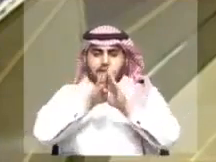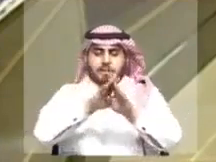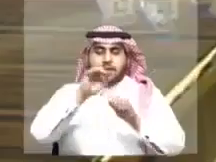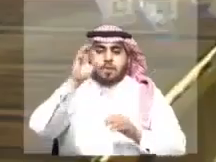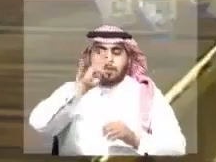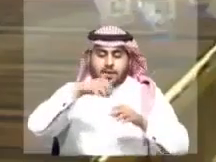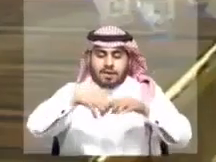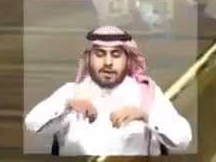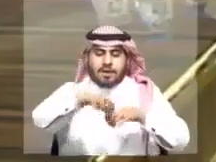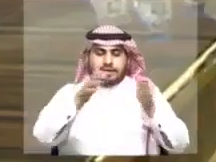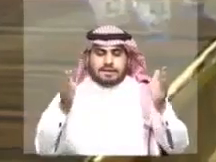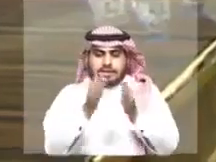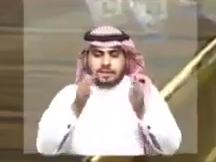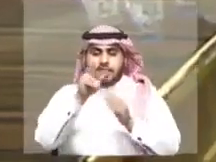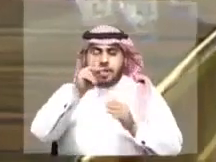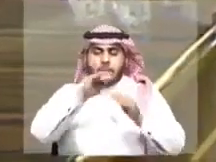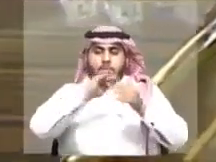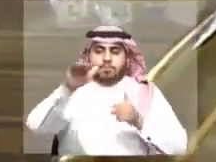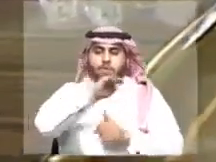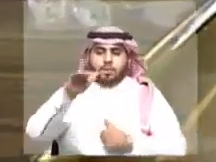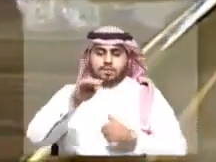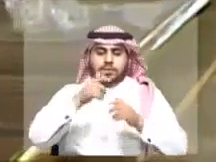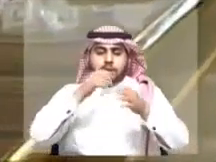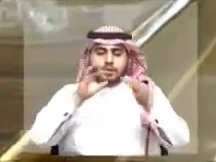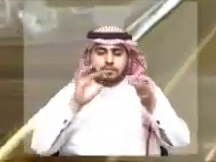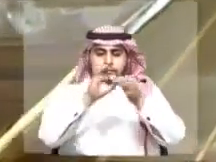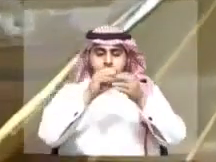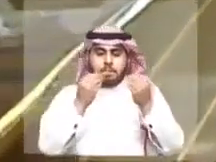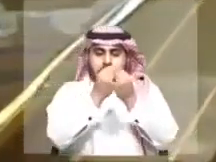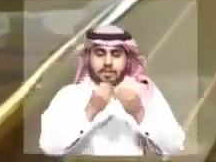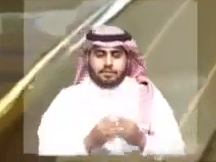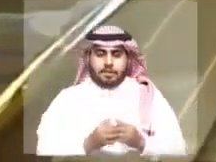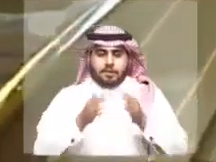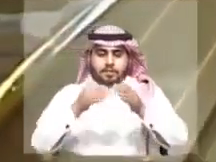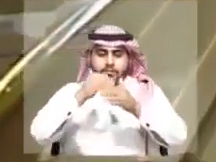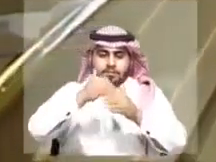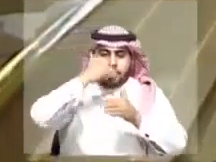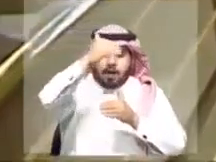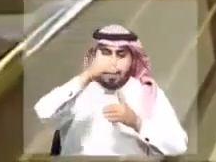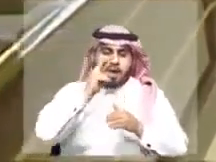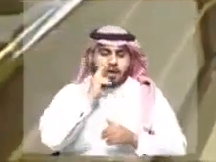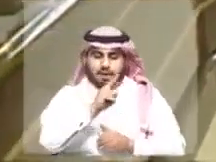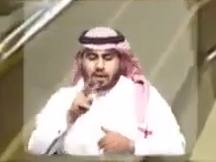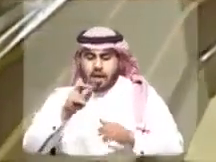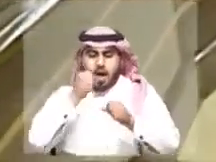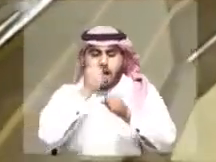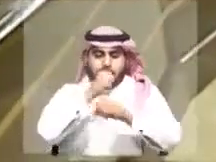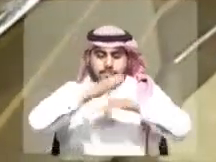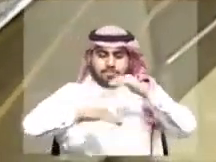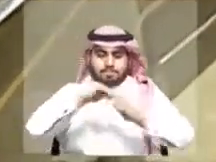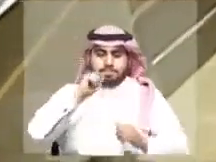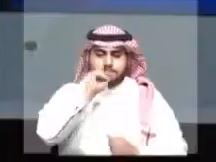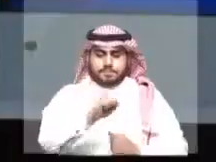المنشآت والكيانات الصغيرة والمتوسطة لزيادة مشاركتها في هذا الجانب والانتقال من الواقع النظري إلى مرحلة التطبيق